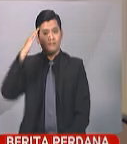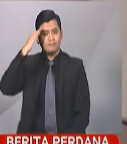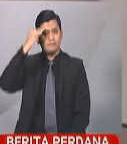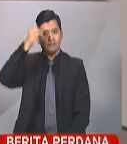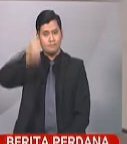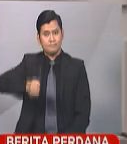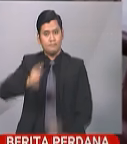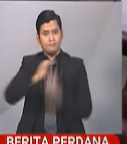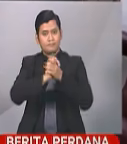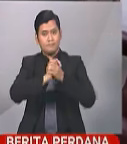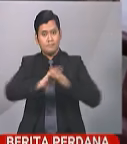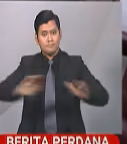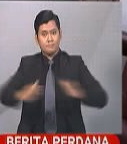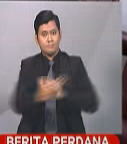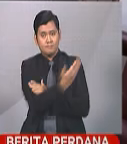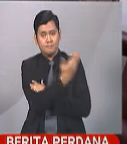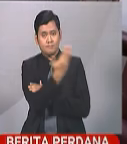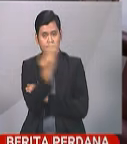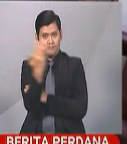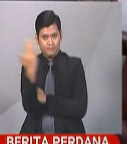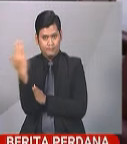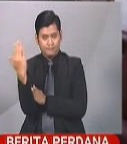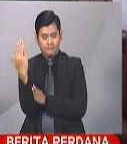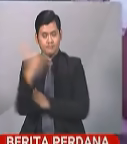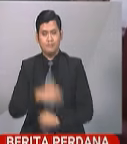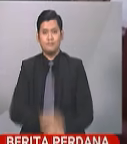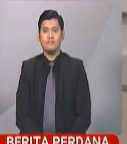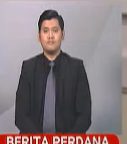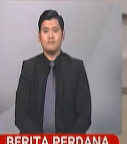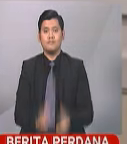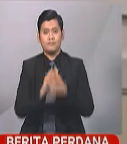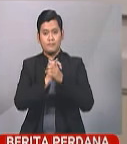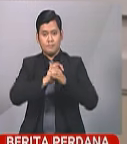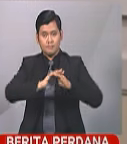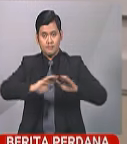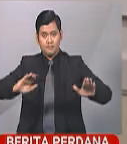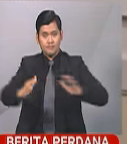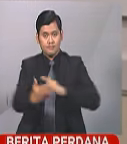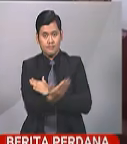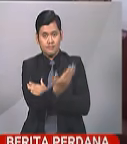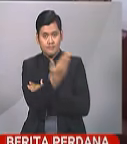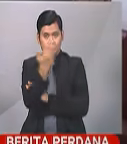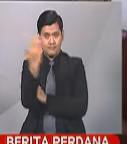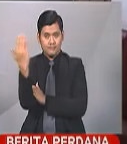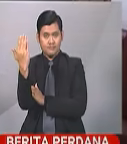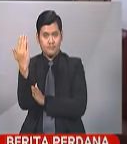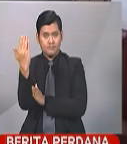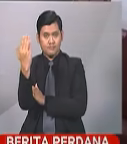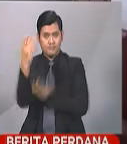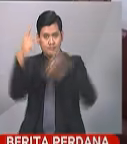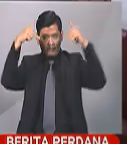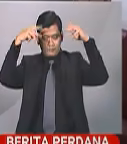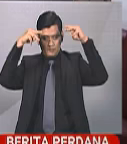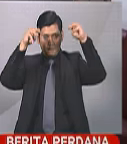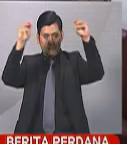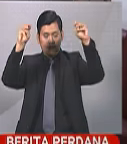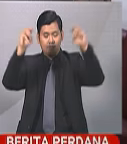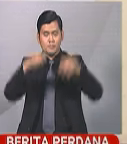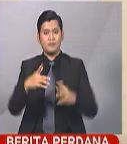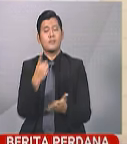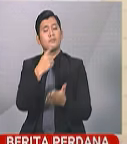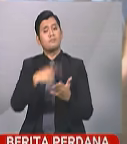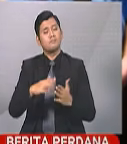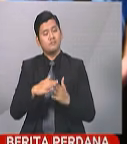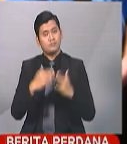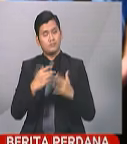Assalamualaikum, selamat pagi. Selamat pagi, Yang Amat Berhormat. Apa khabar, sihat semua? Baik, terima